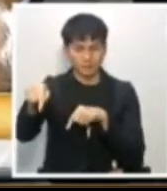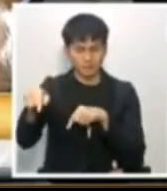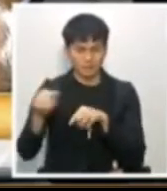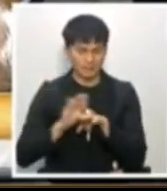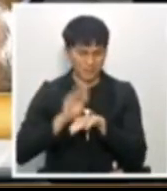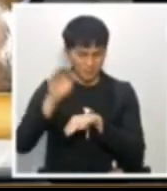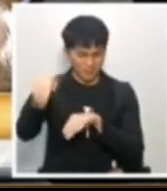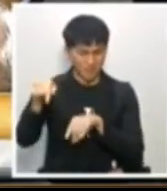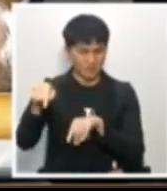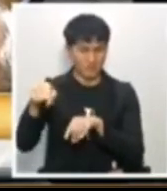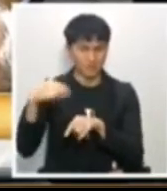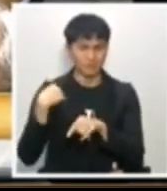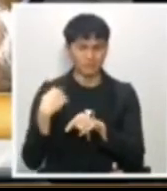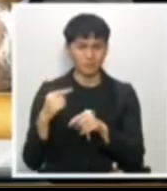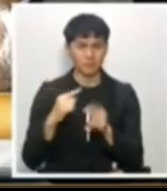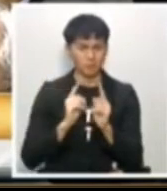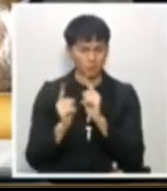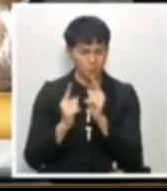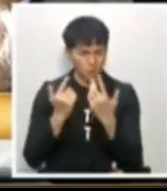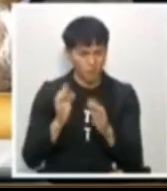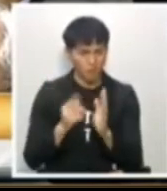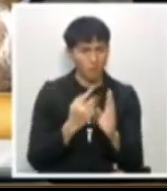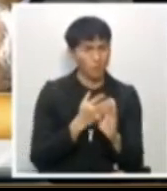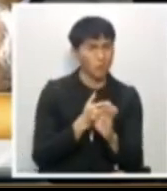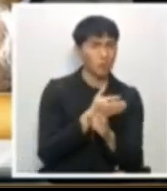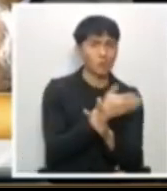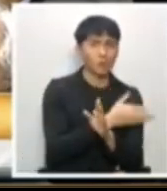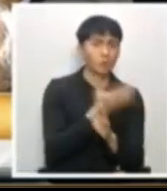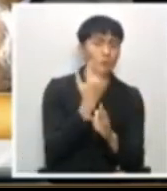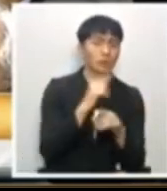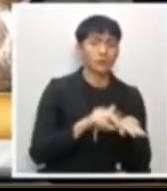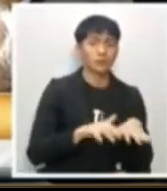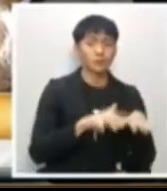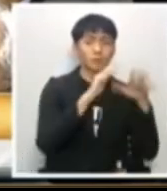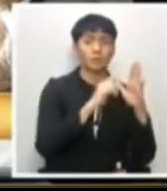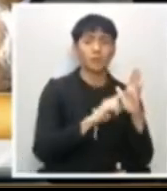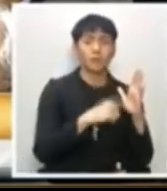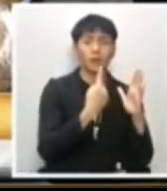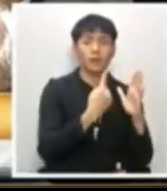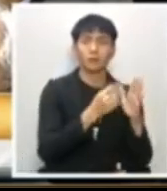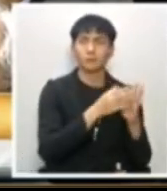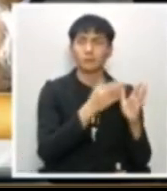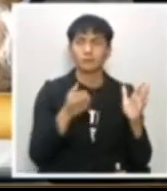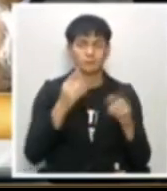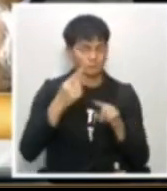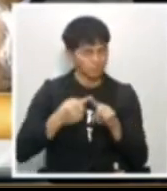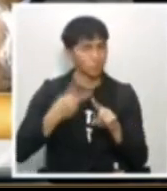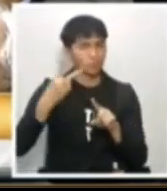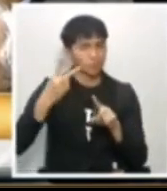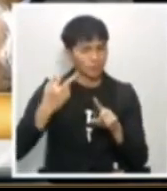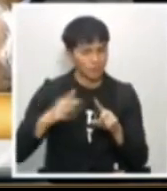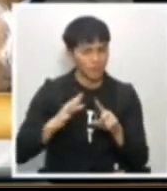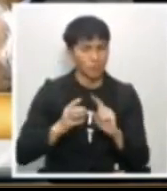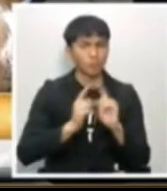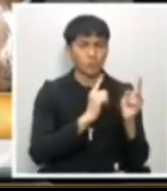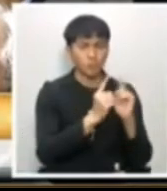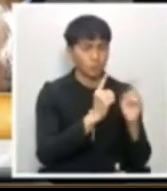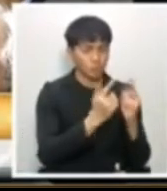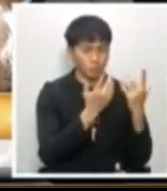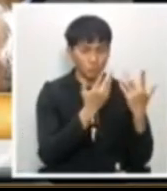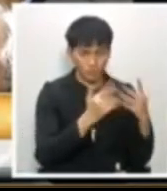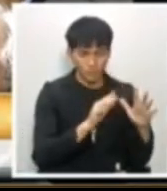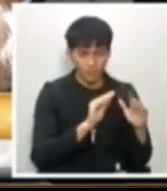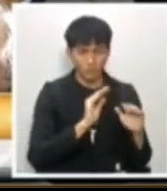ซึ่งบริเวณนี้ดิฉันเคยได้หารือไปแล้ว1ครั้งเมื่อช่วงที่เกิดเหตุใหม่ๆครั้งแรกผ่านมาประมาณ2เดือนกว่าแล้วค่ะคอสะพ